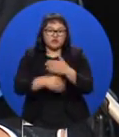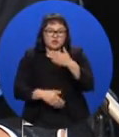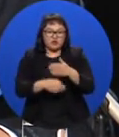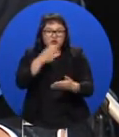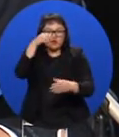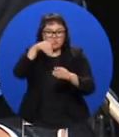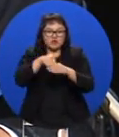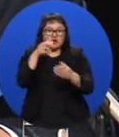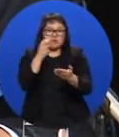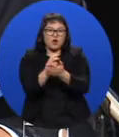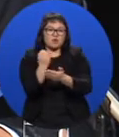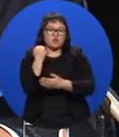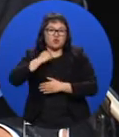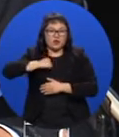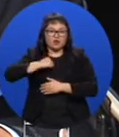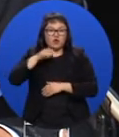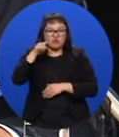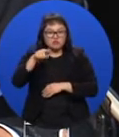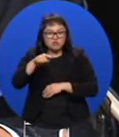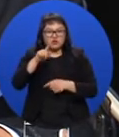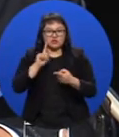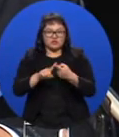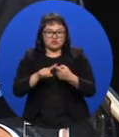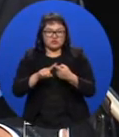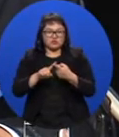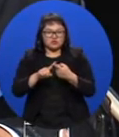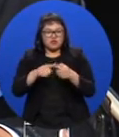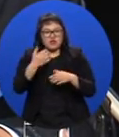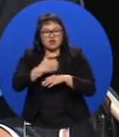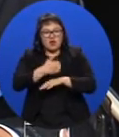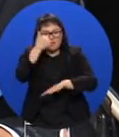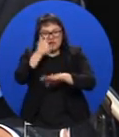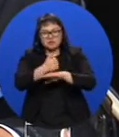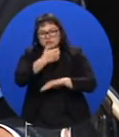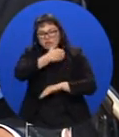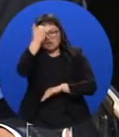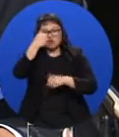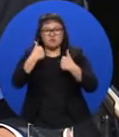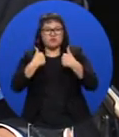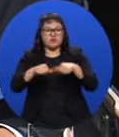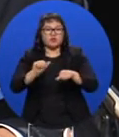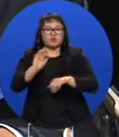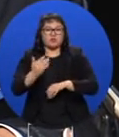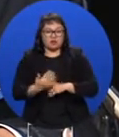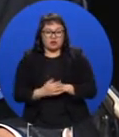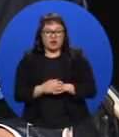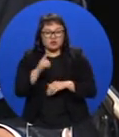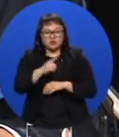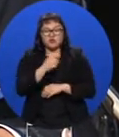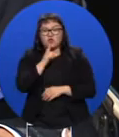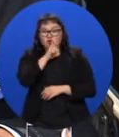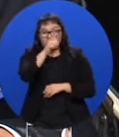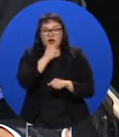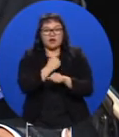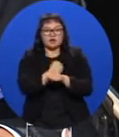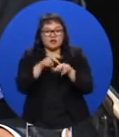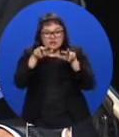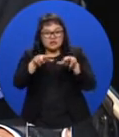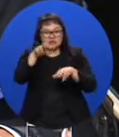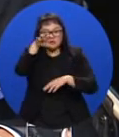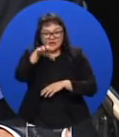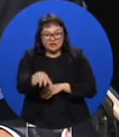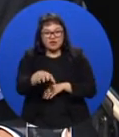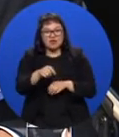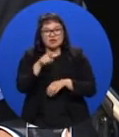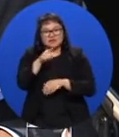위반이고 그러면 이 선거법이 되어지면 최고는 당선 무효형까지 가능한 사안입니다. 선관위 고발하시면 될 거 아닙니까? 왜 이 자리에서 계속 그